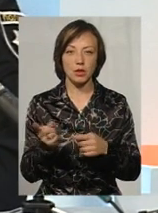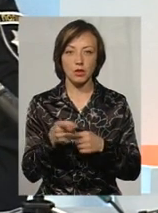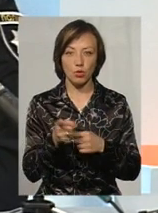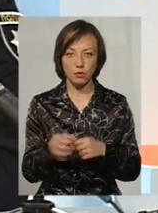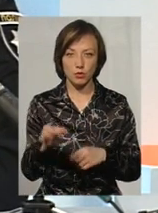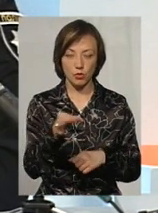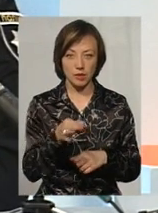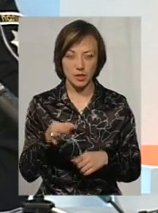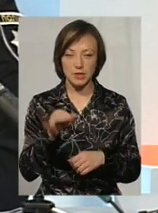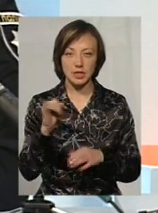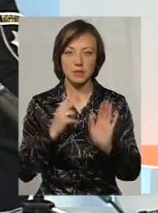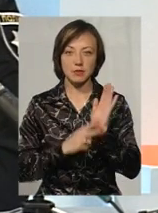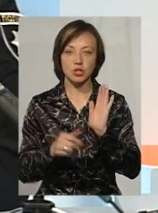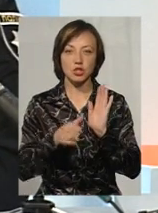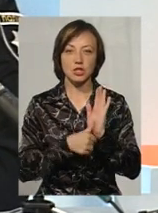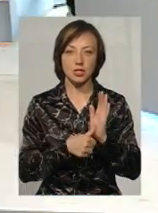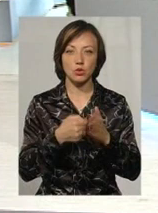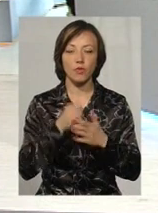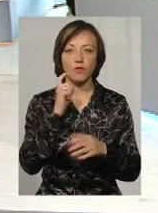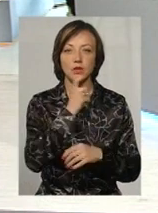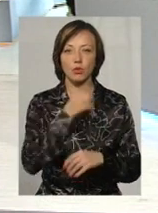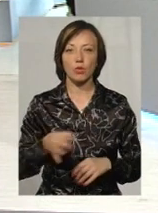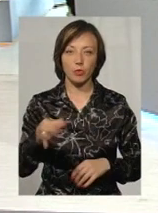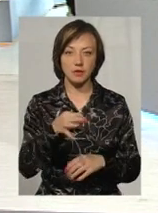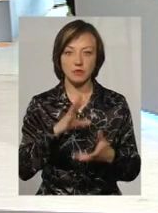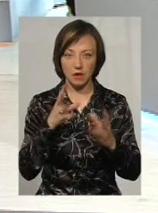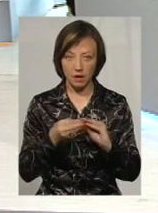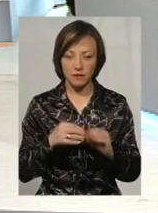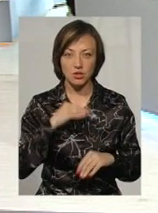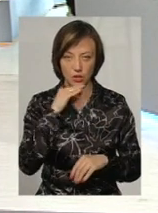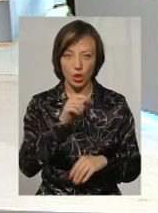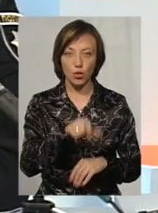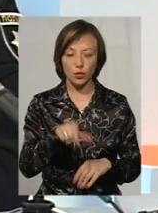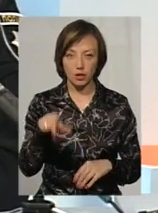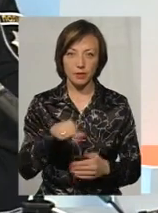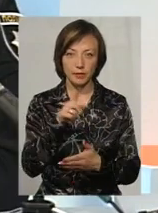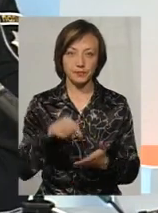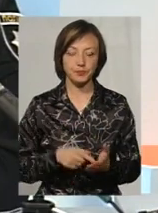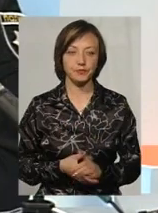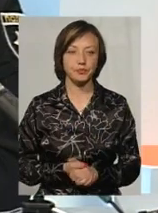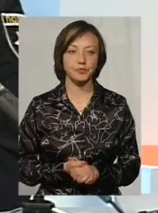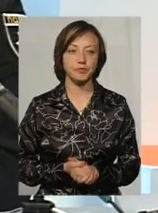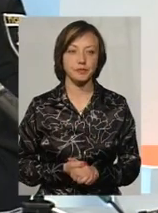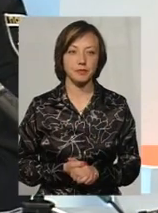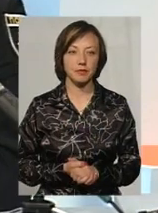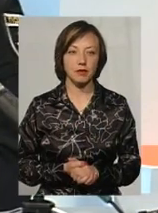Тернопільської області і 76, по-моєму, до Вінницької області. Взагалі вистачає зараз людей? Ну,